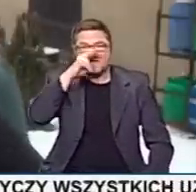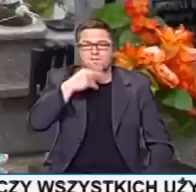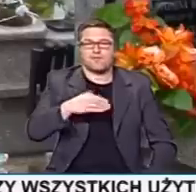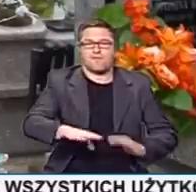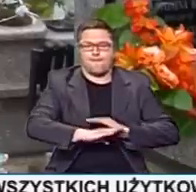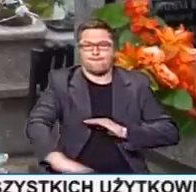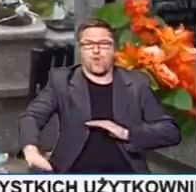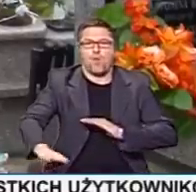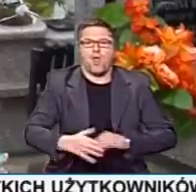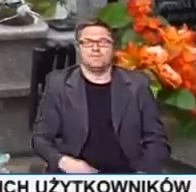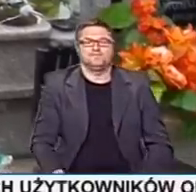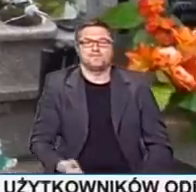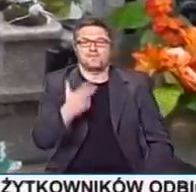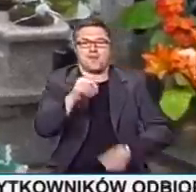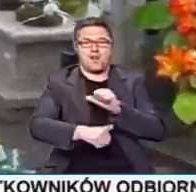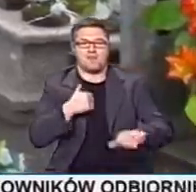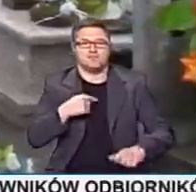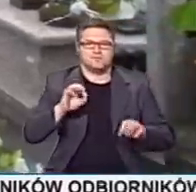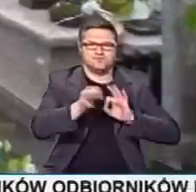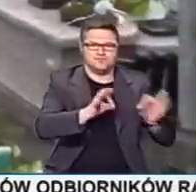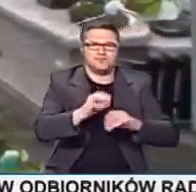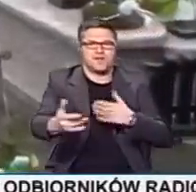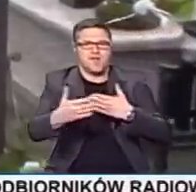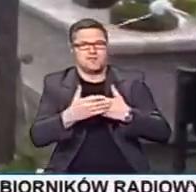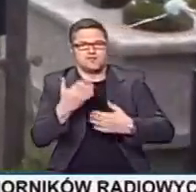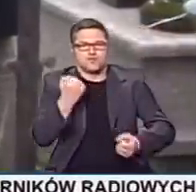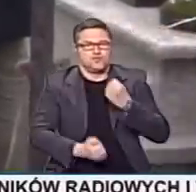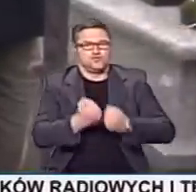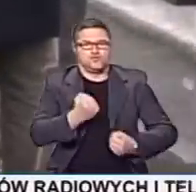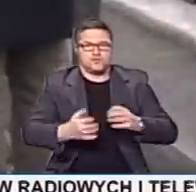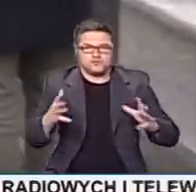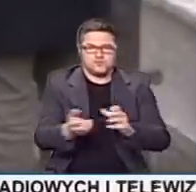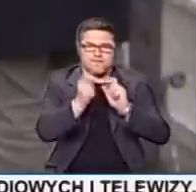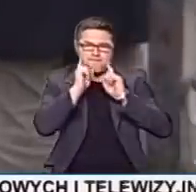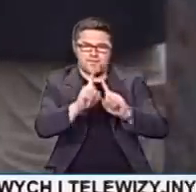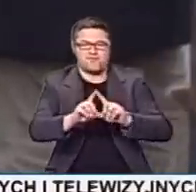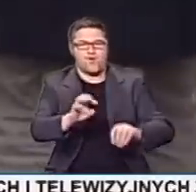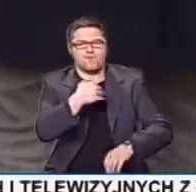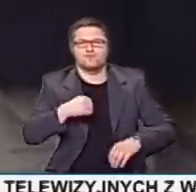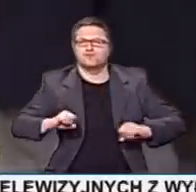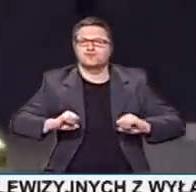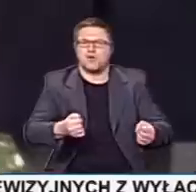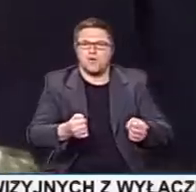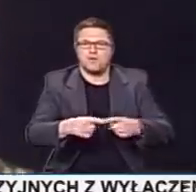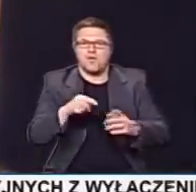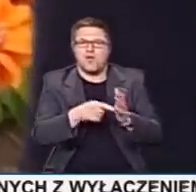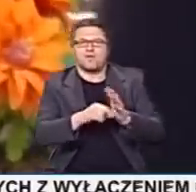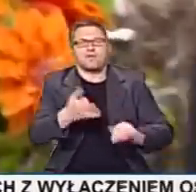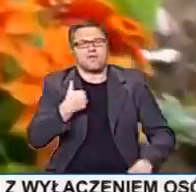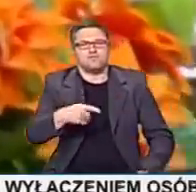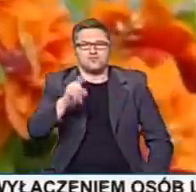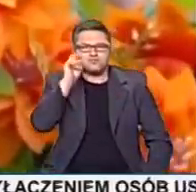podłodze wieloletnia obawa przed represjami nawet najbliższym utrudniała odkrywanie pełnej prawdy o ich działalności oraz o tym jak